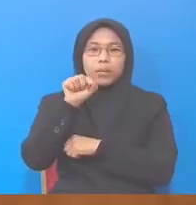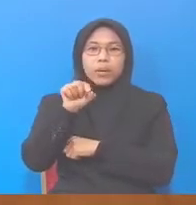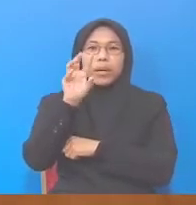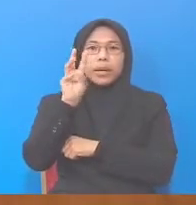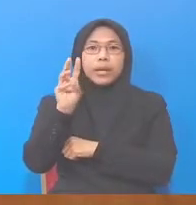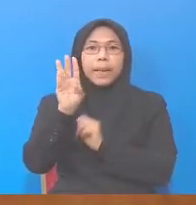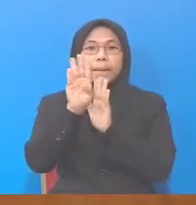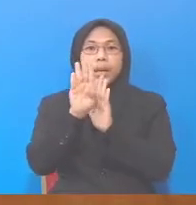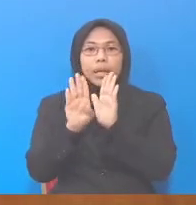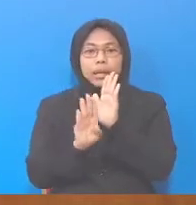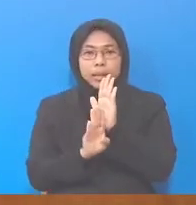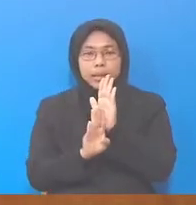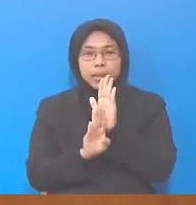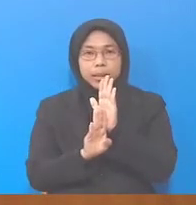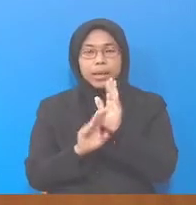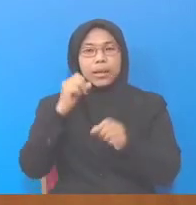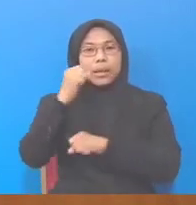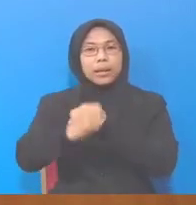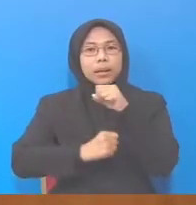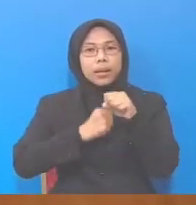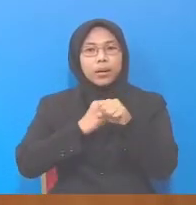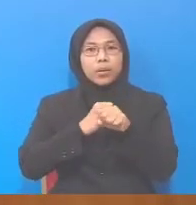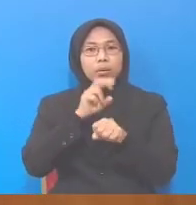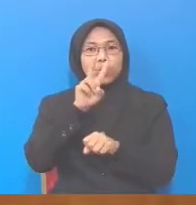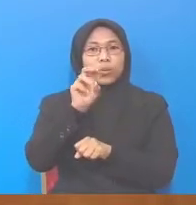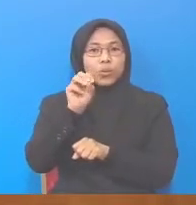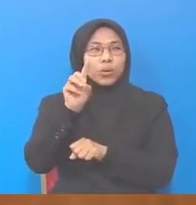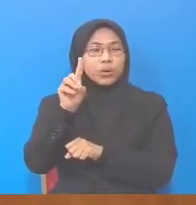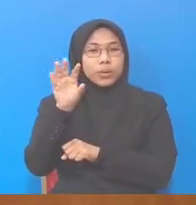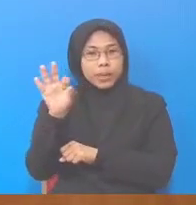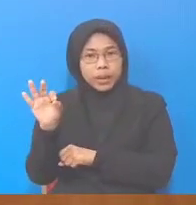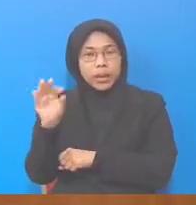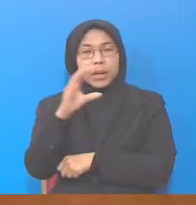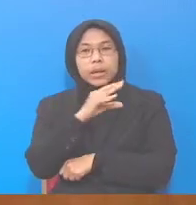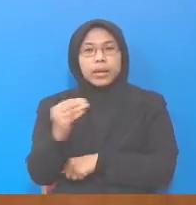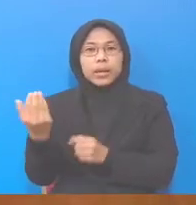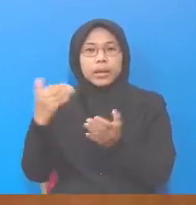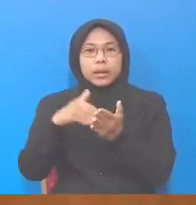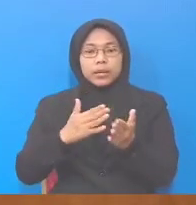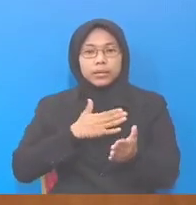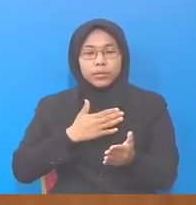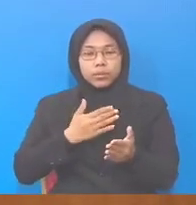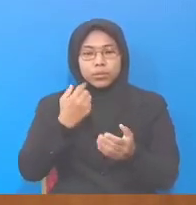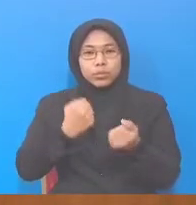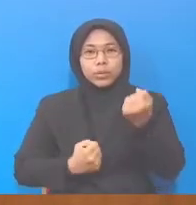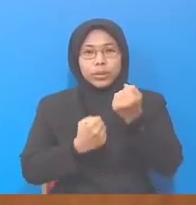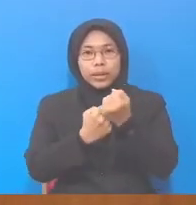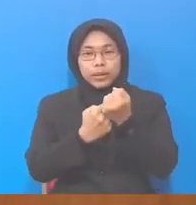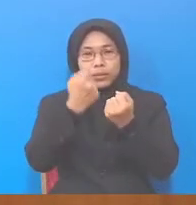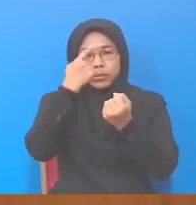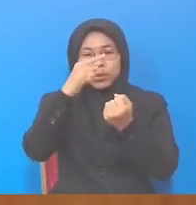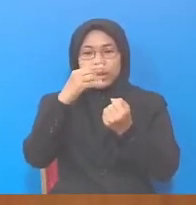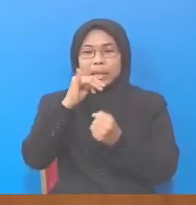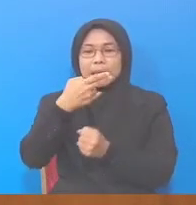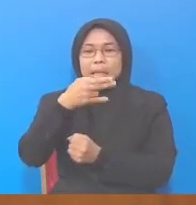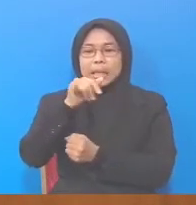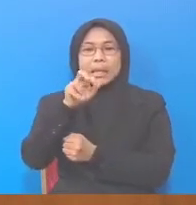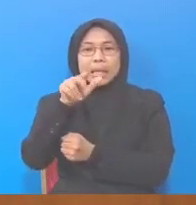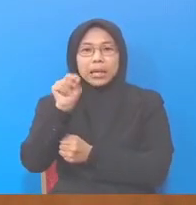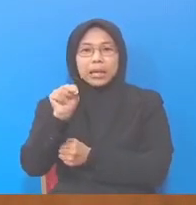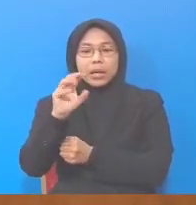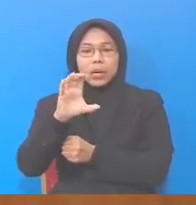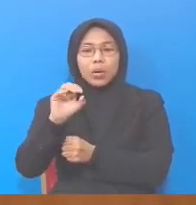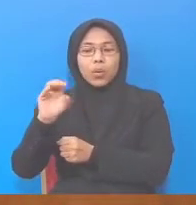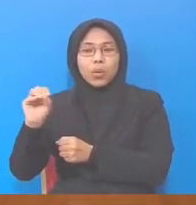66 billion pada tahun 2019 dengan sumbangan di sektor Hilir Anko kepada